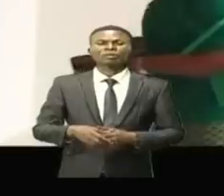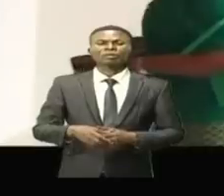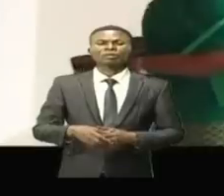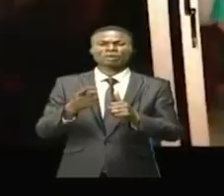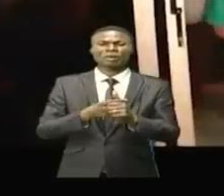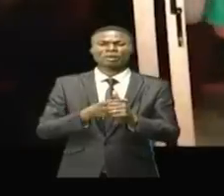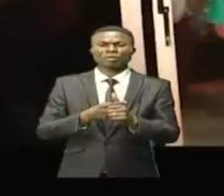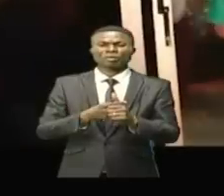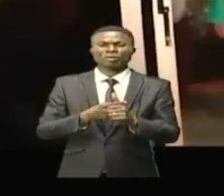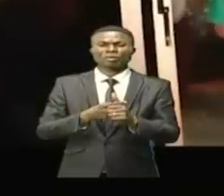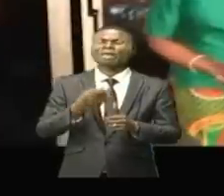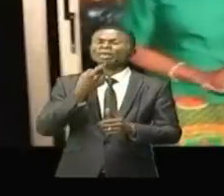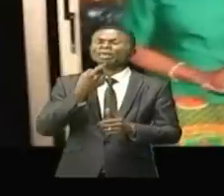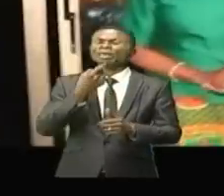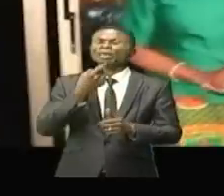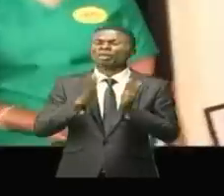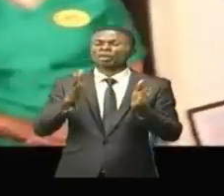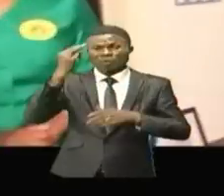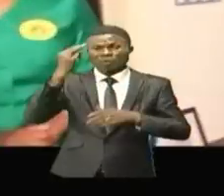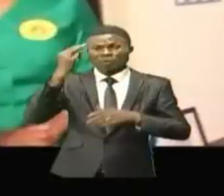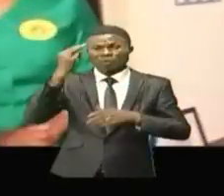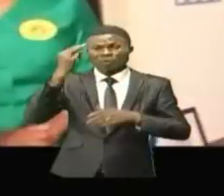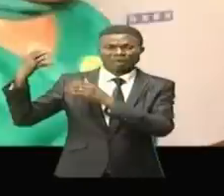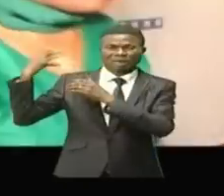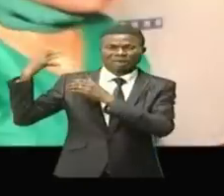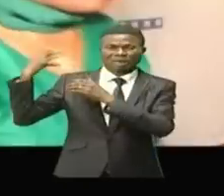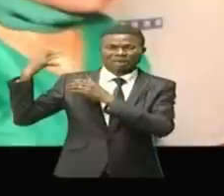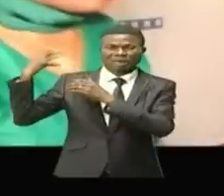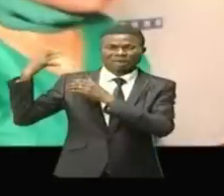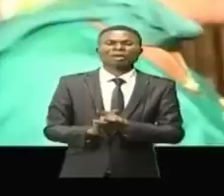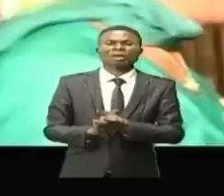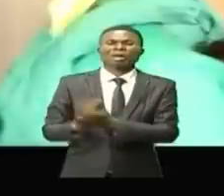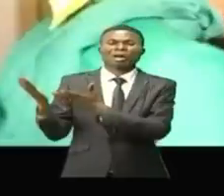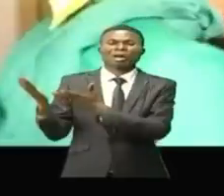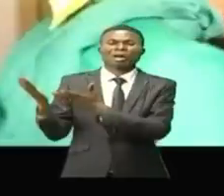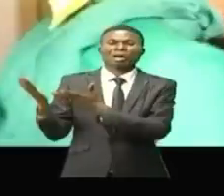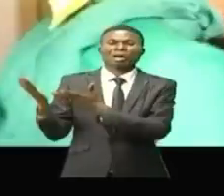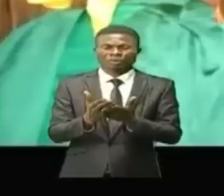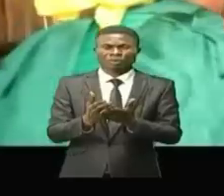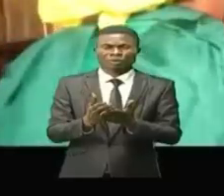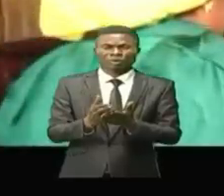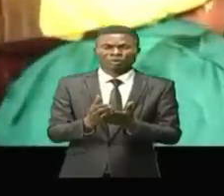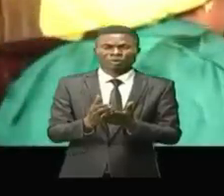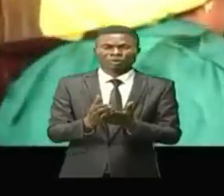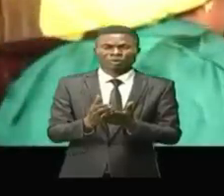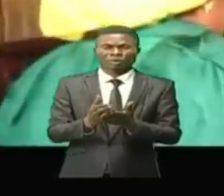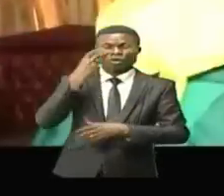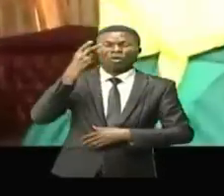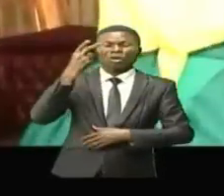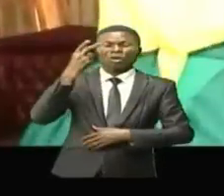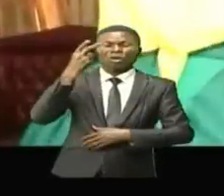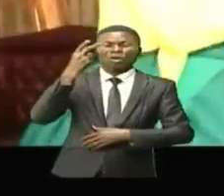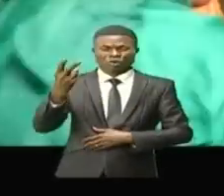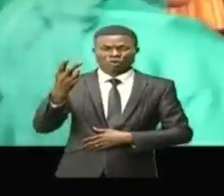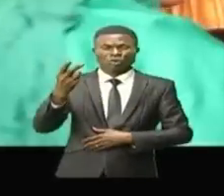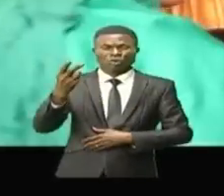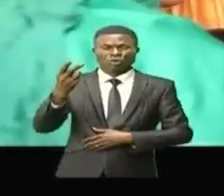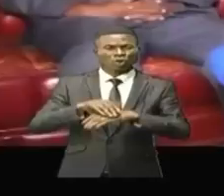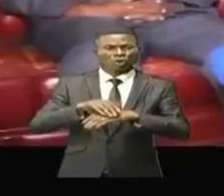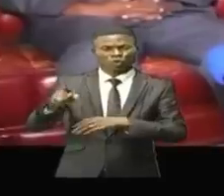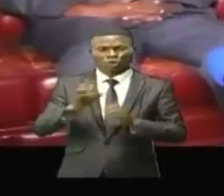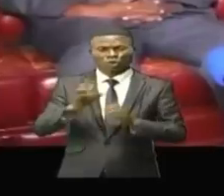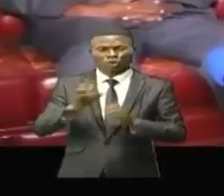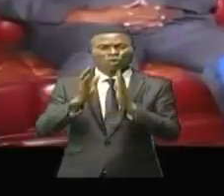pari historique, la ministre d'État en charge du portefeuille qui a reçu la vision divine d'organiser une journée de jeûne et prière pour les